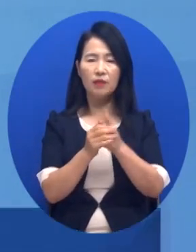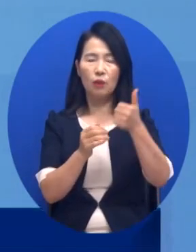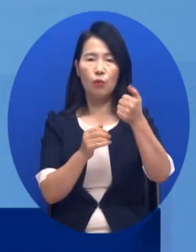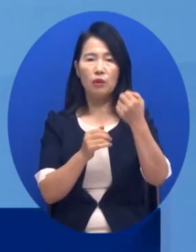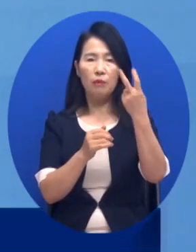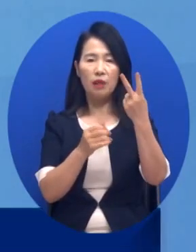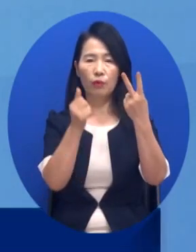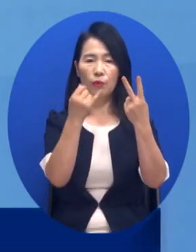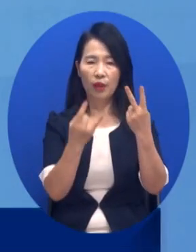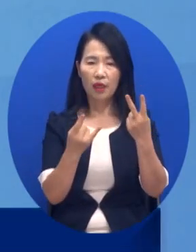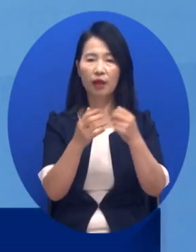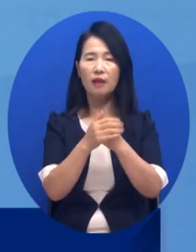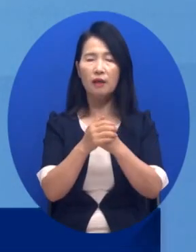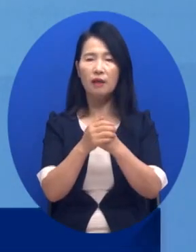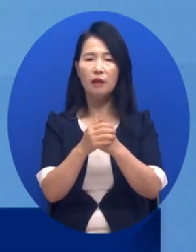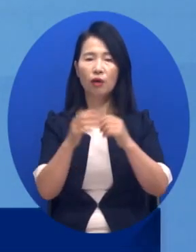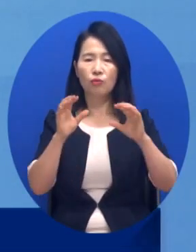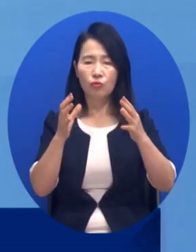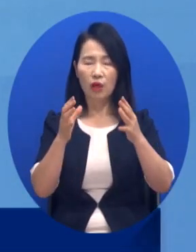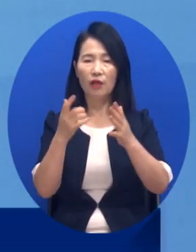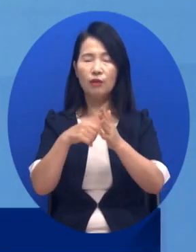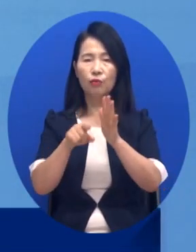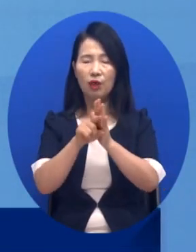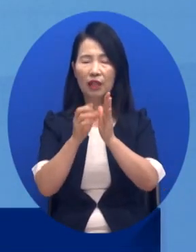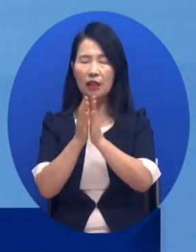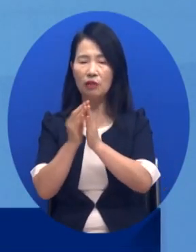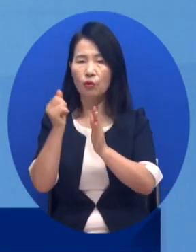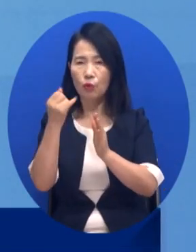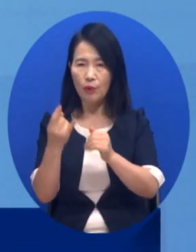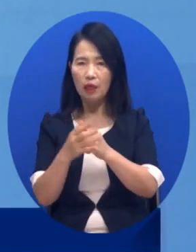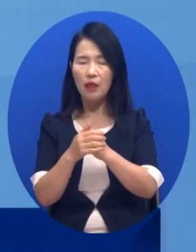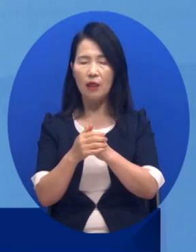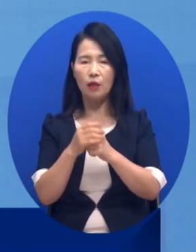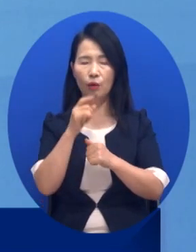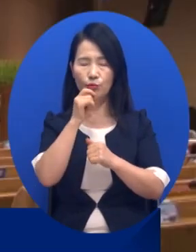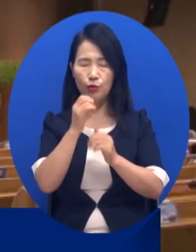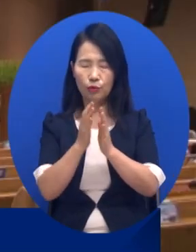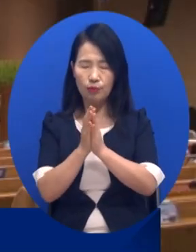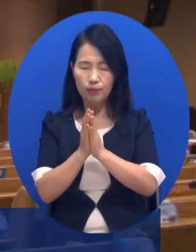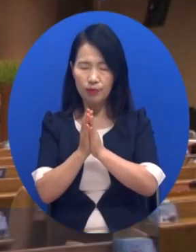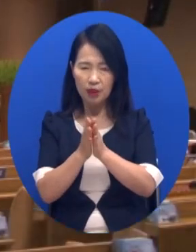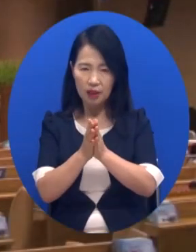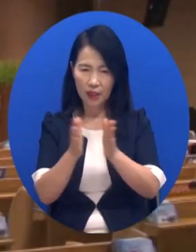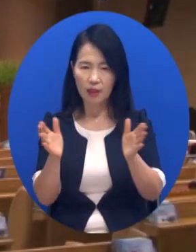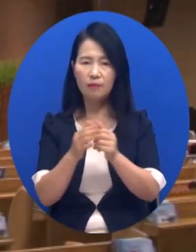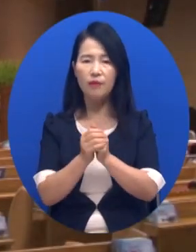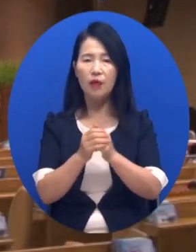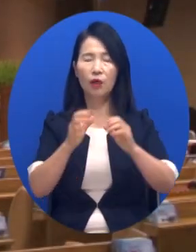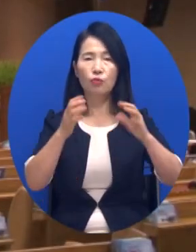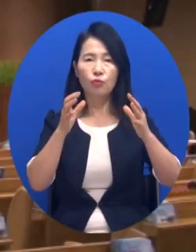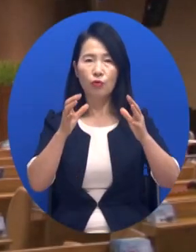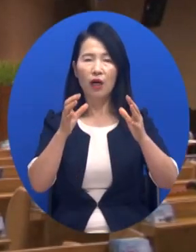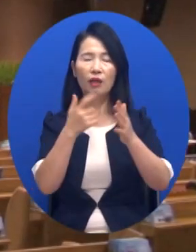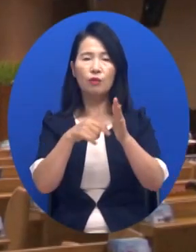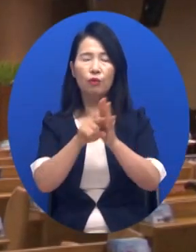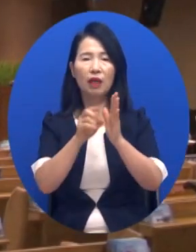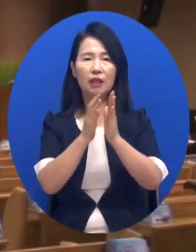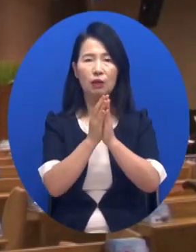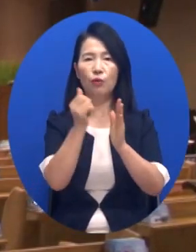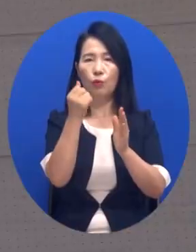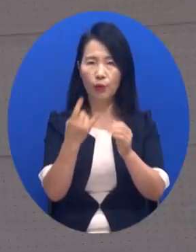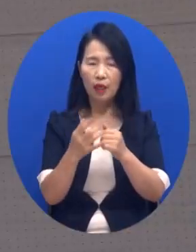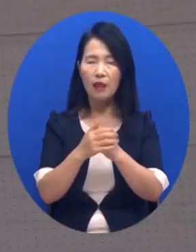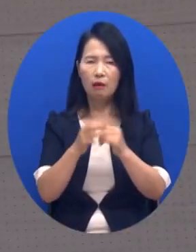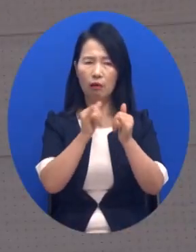제52회 대한민국 국가조찬 기도회를 묵도하심으로 시작하겠습니다. 국가조찬기도회가 역사상